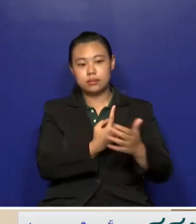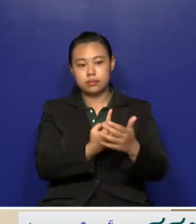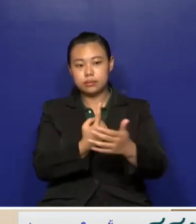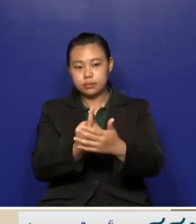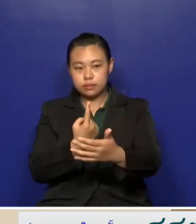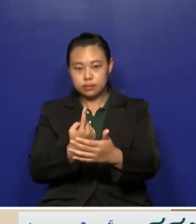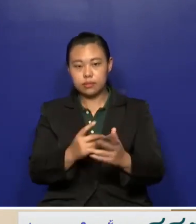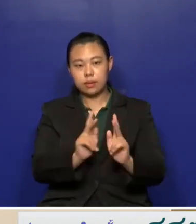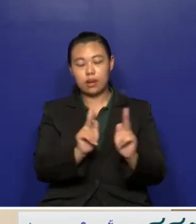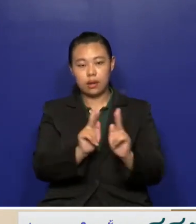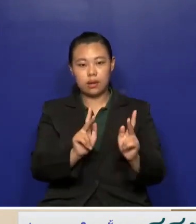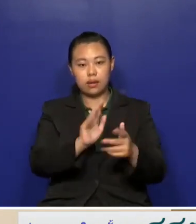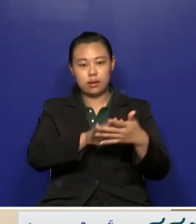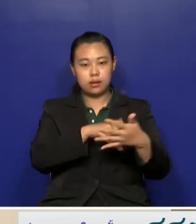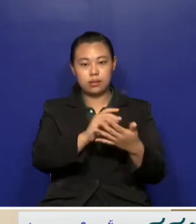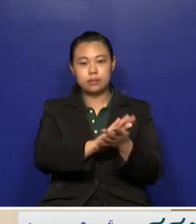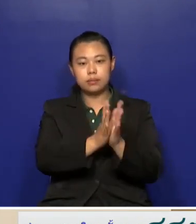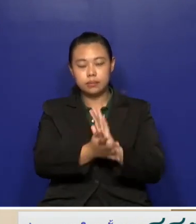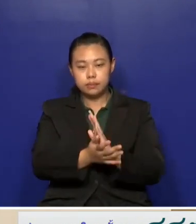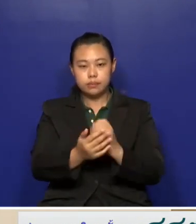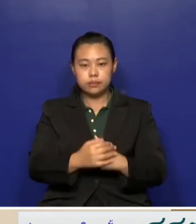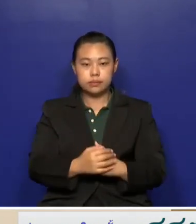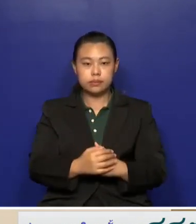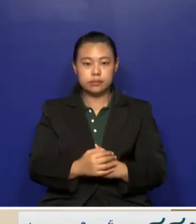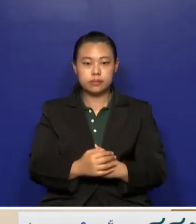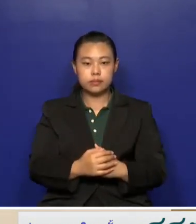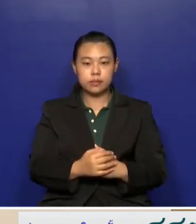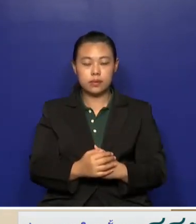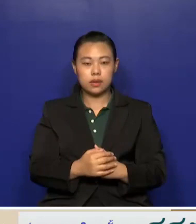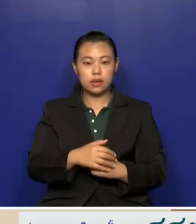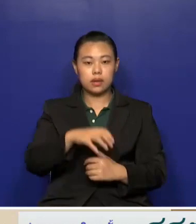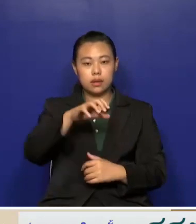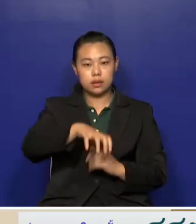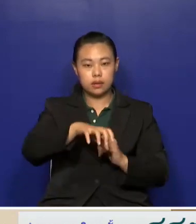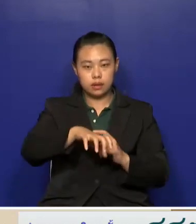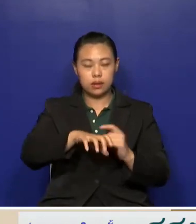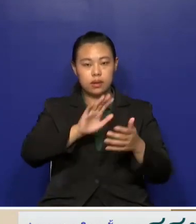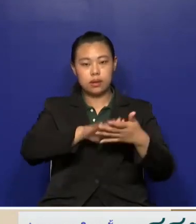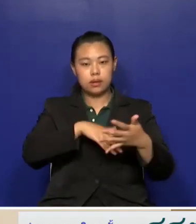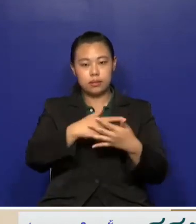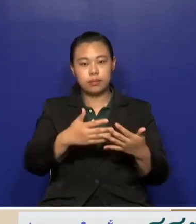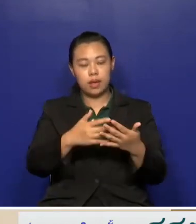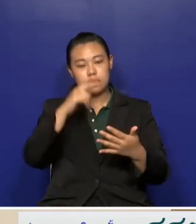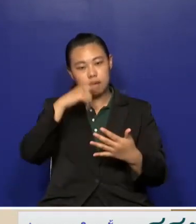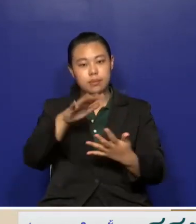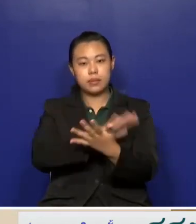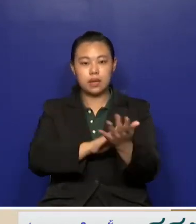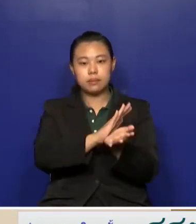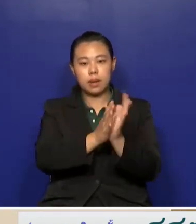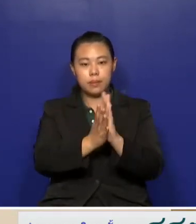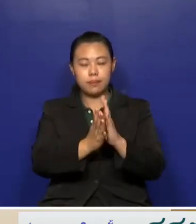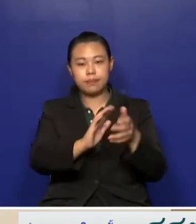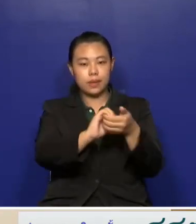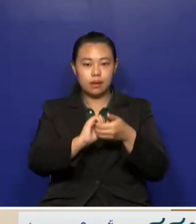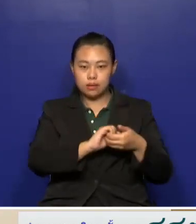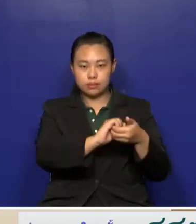ของคณะกรรมการปฏิรูปนะครับแล้วก็สำนักงานขับเคลื่อนการปฏิรูปยุทธศาสตร์ชาติและการสร้างความสามัคคีปรองดองนะครับ